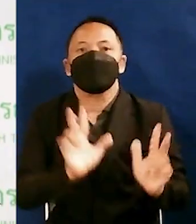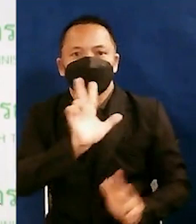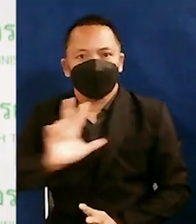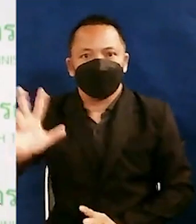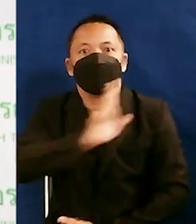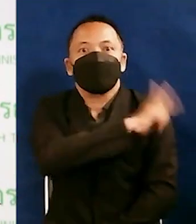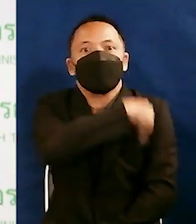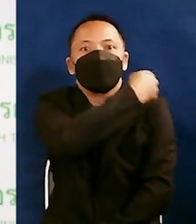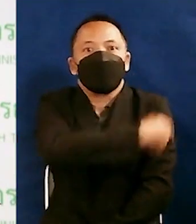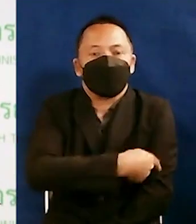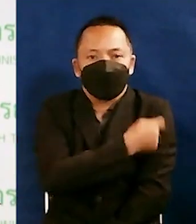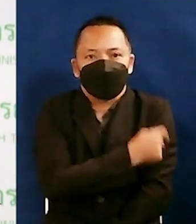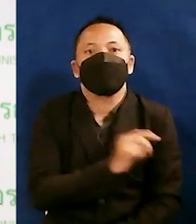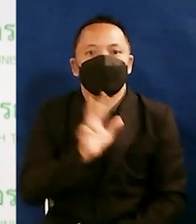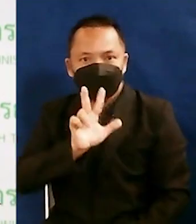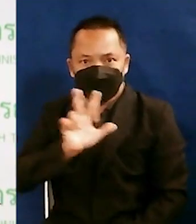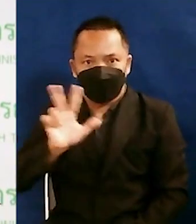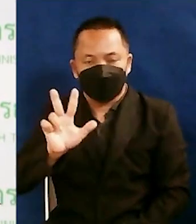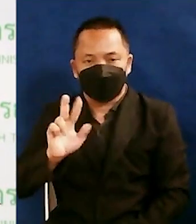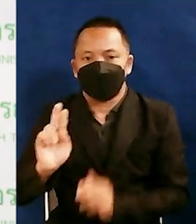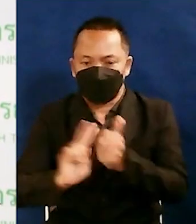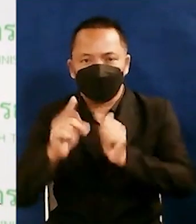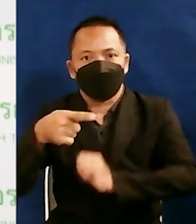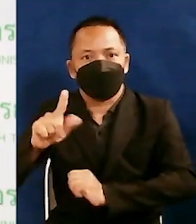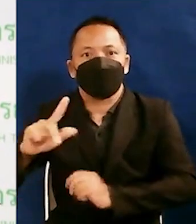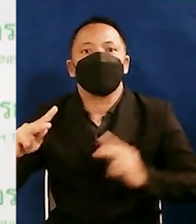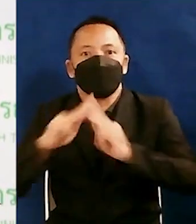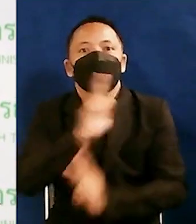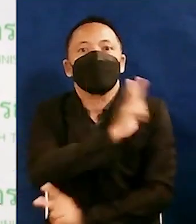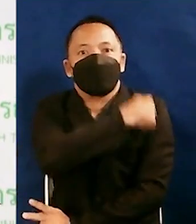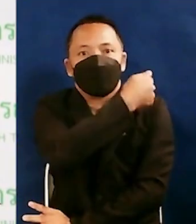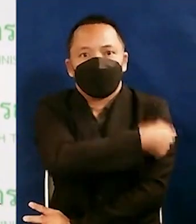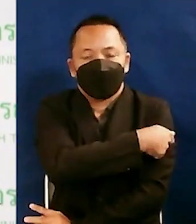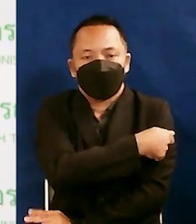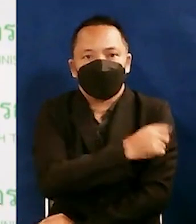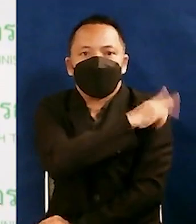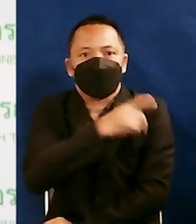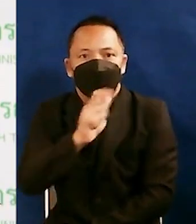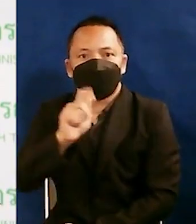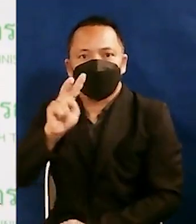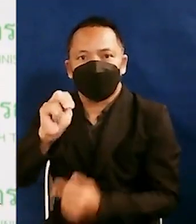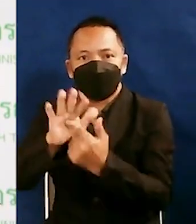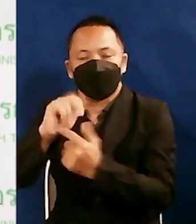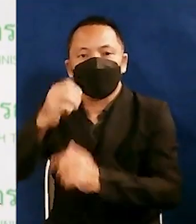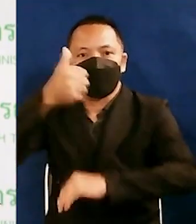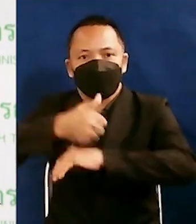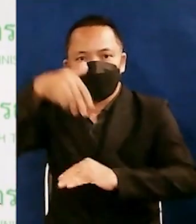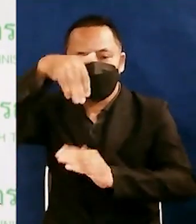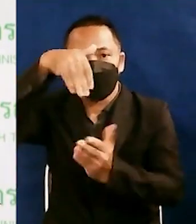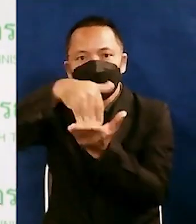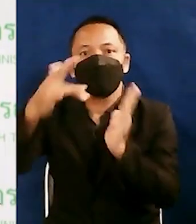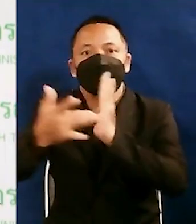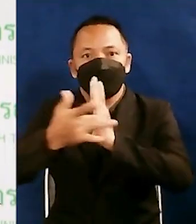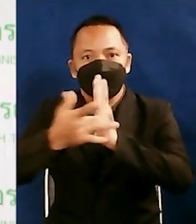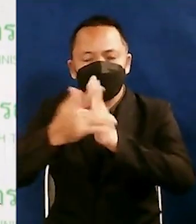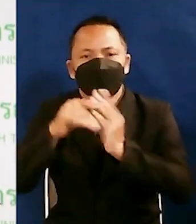คะนายแพทย์ธงชัยกิรติหัตถยากรรองปลัดกระทรวงสาธารณสุขนายแพทย์อนันต์กนกศิลป์ผู้อำนวยการศูนย์เทคโนโลยีสารส